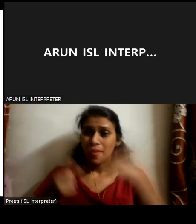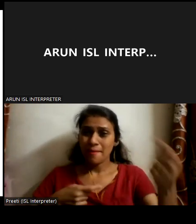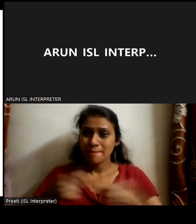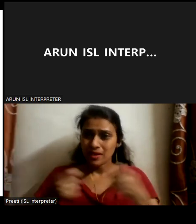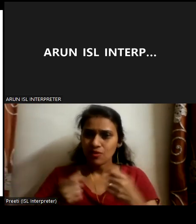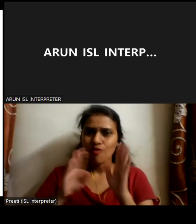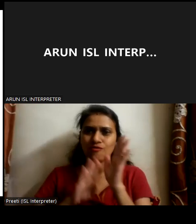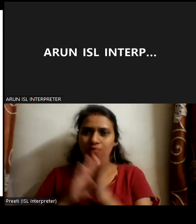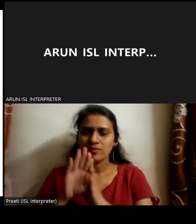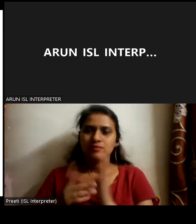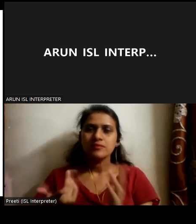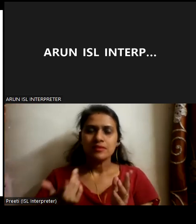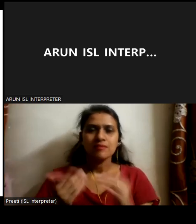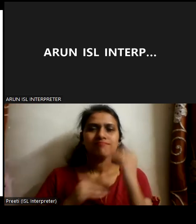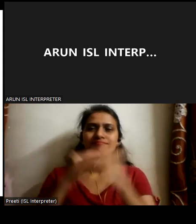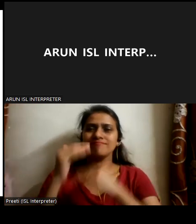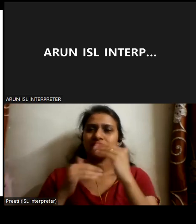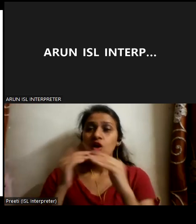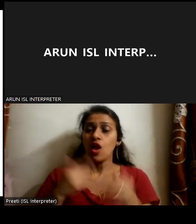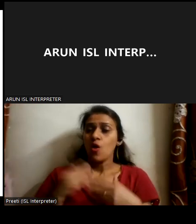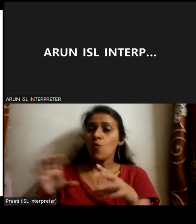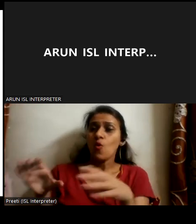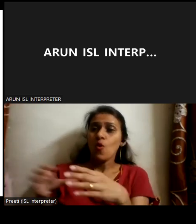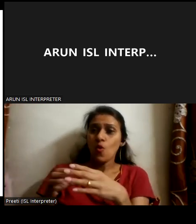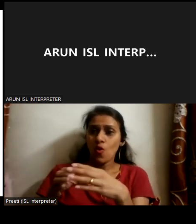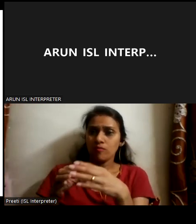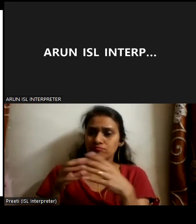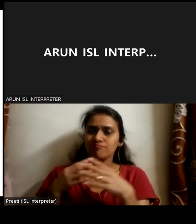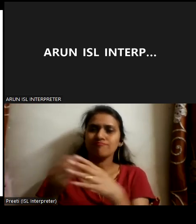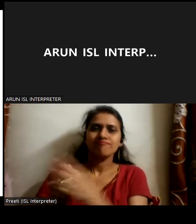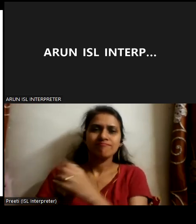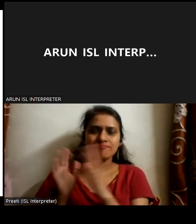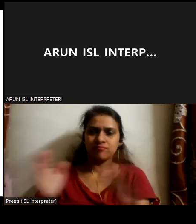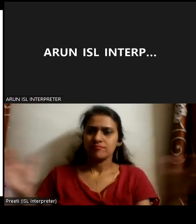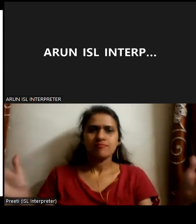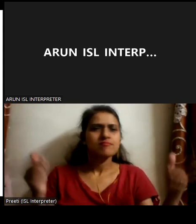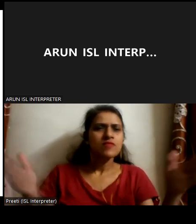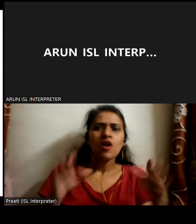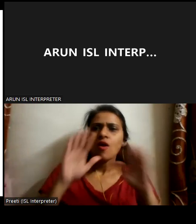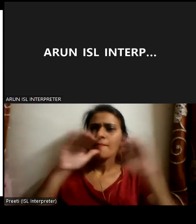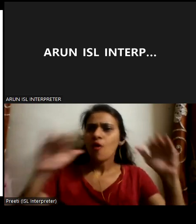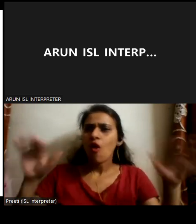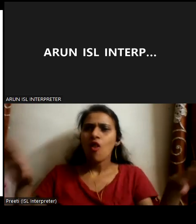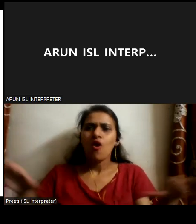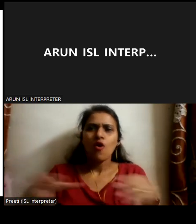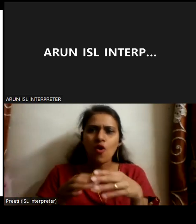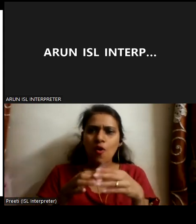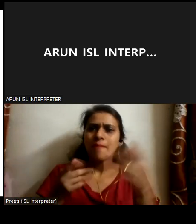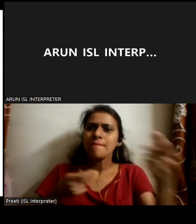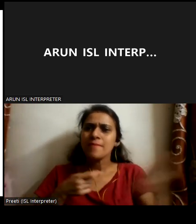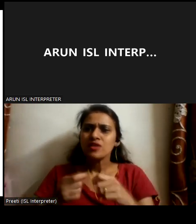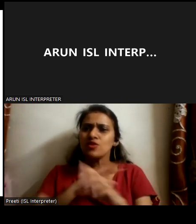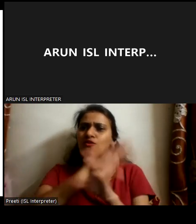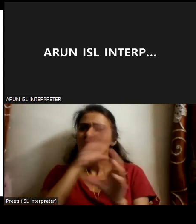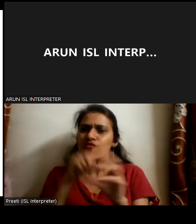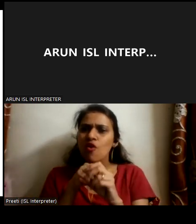हम एक समूह को संगठित करते हैं, वह समूह उस पूरे बिजनेस की, पूरे उद्यम की ओनरशिप